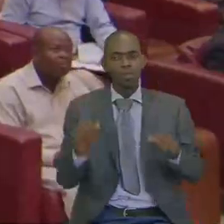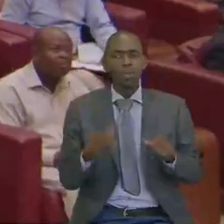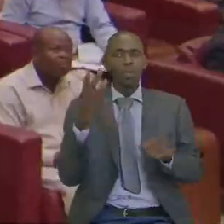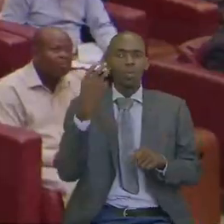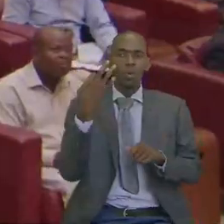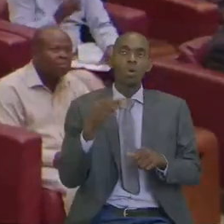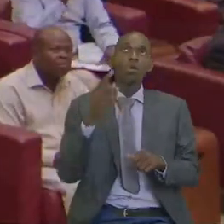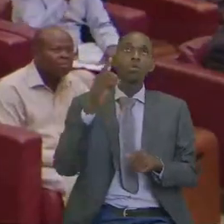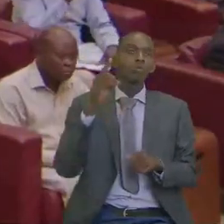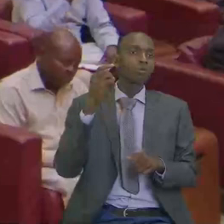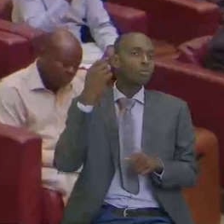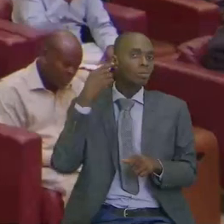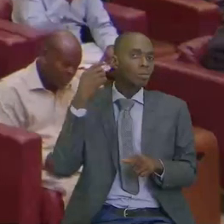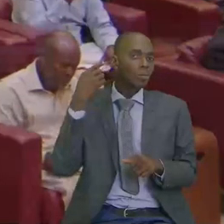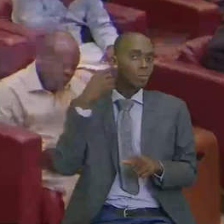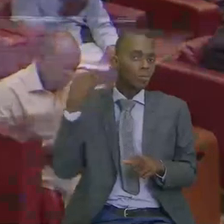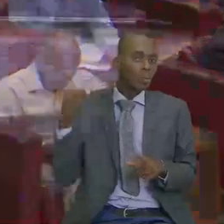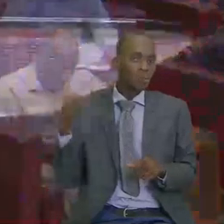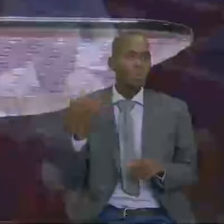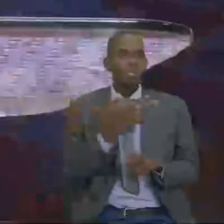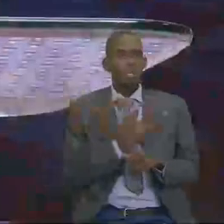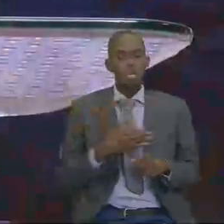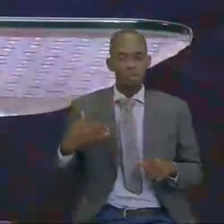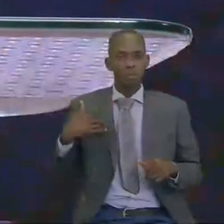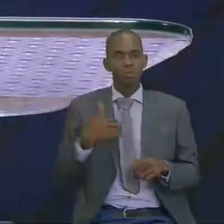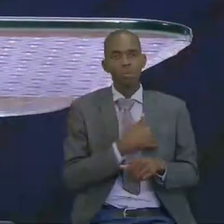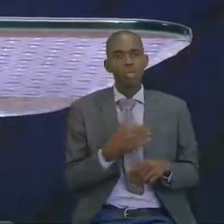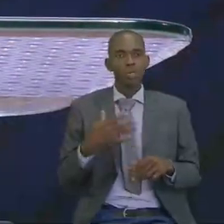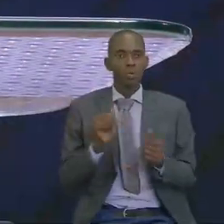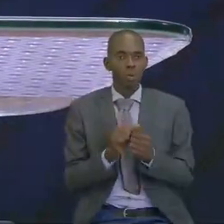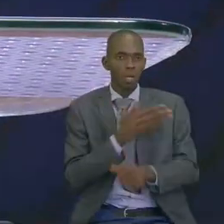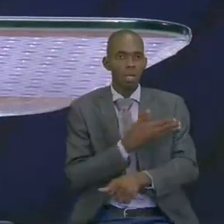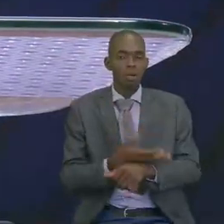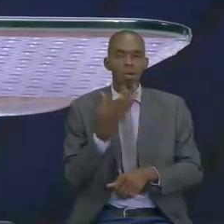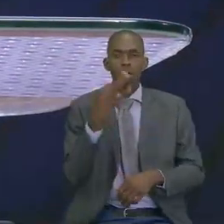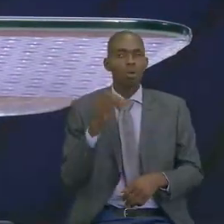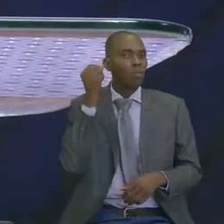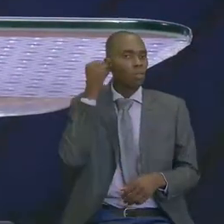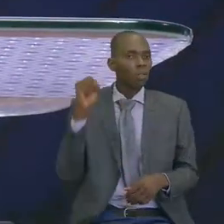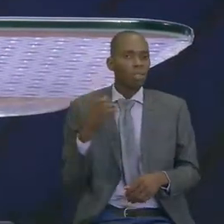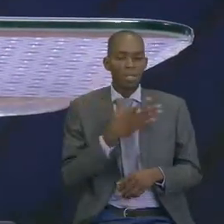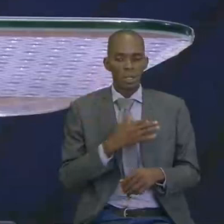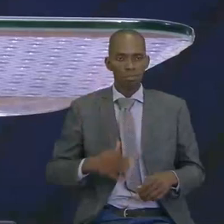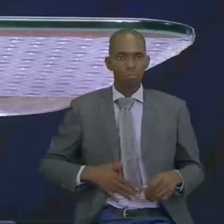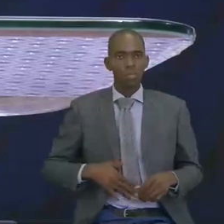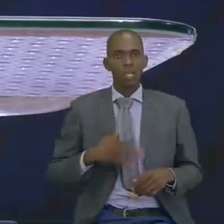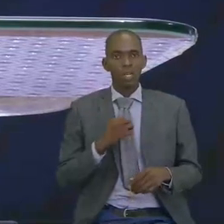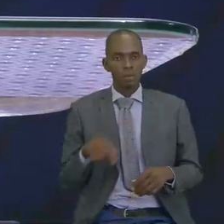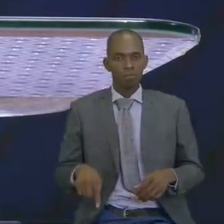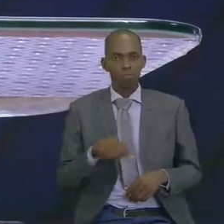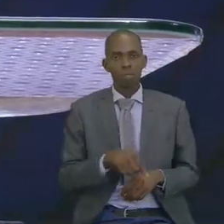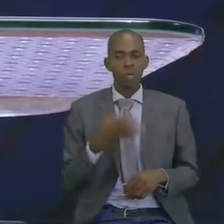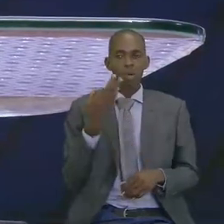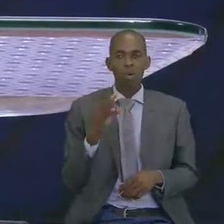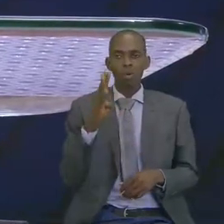d'or pur. Sa poitrine et ses bras étaient d'argent. Son ventre et ses